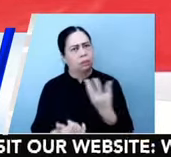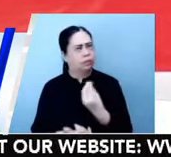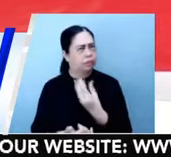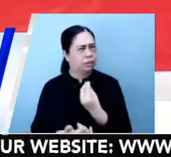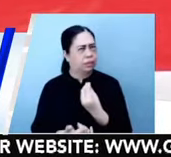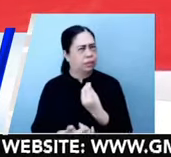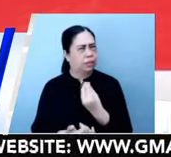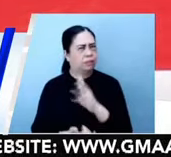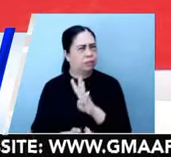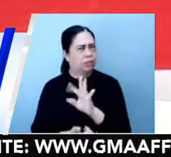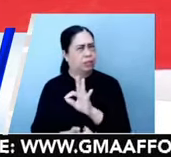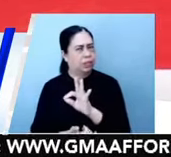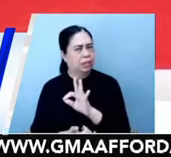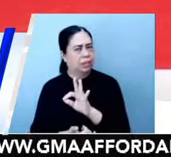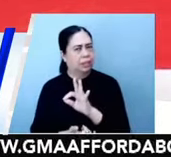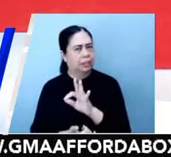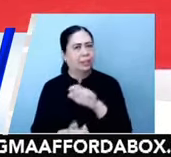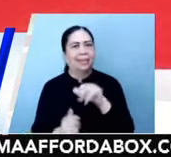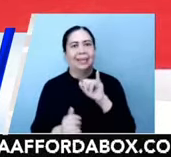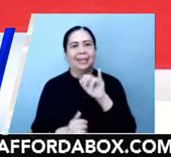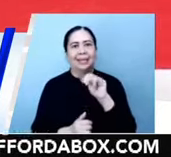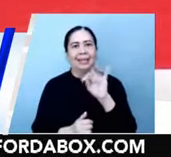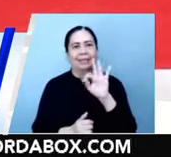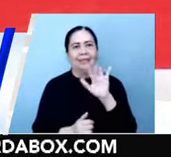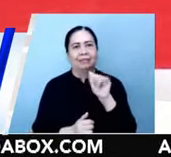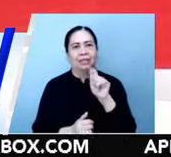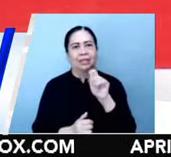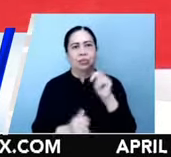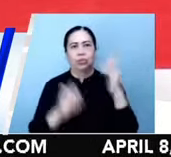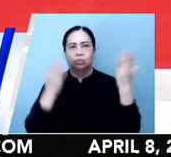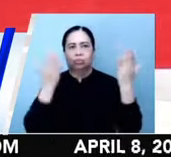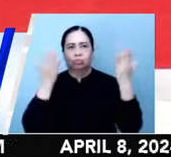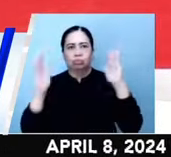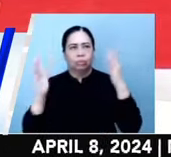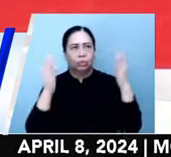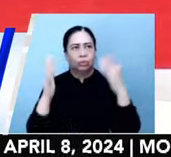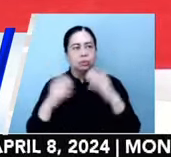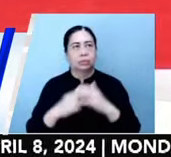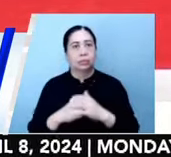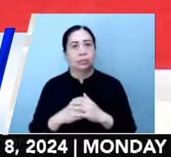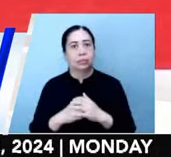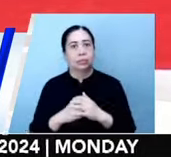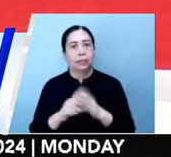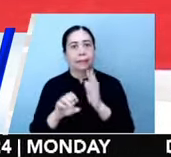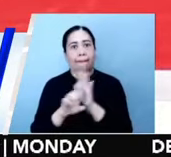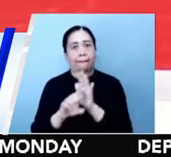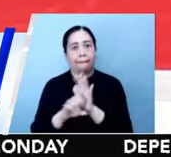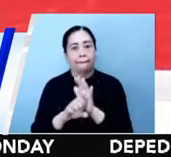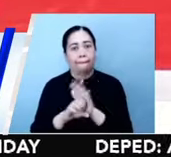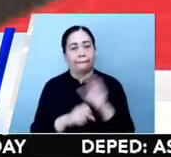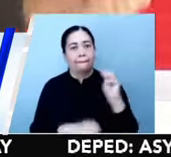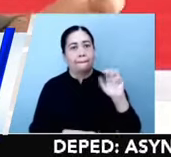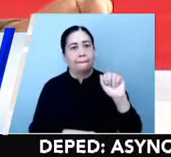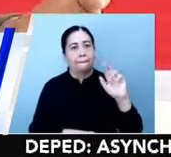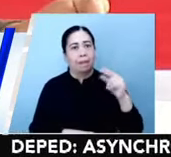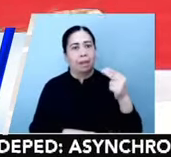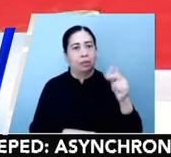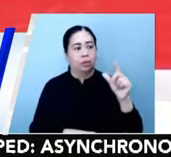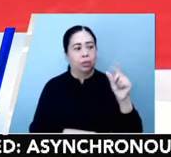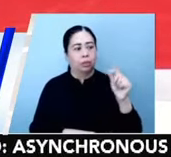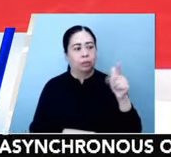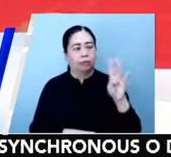50.49. Yung inflation kasi, comparison nung, kunwari, yung March 2024, comparison niya